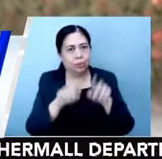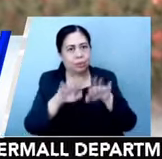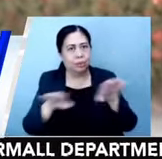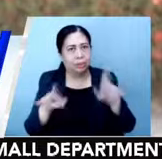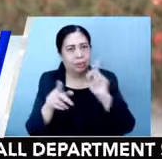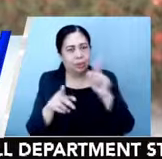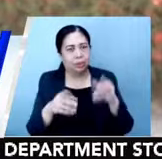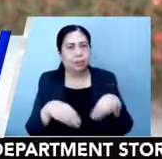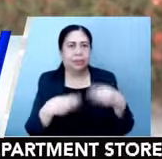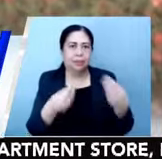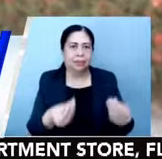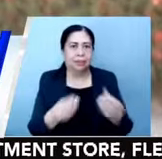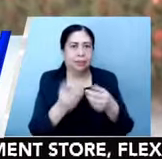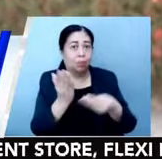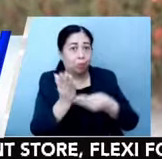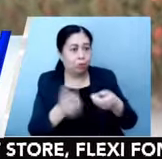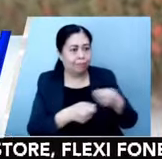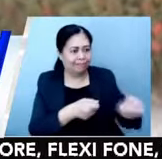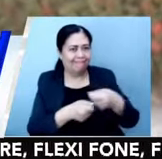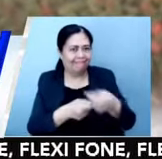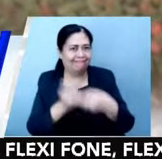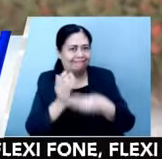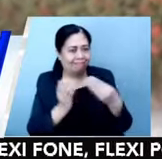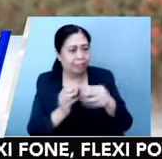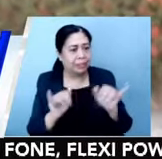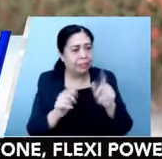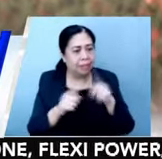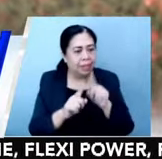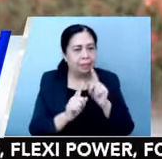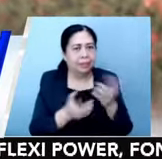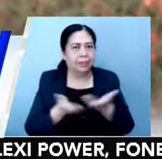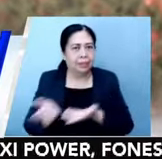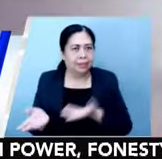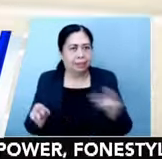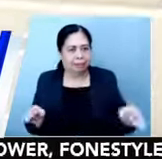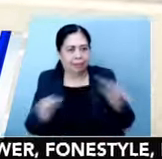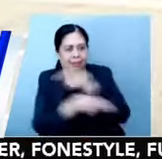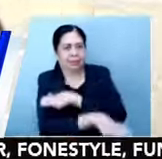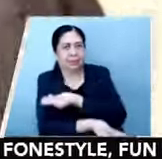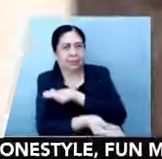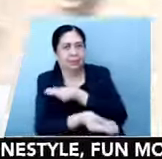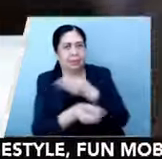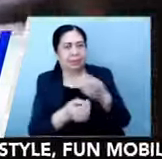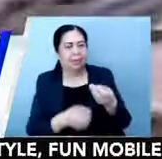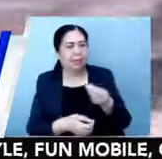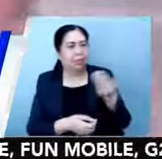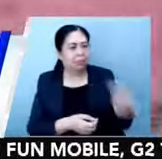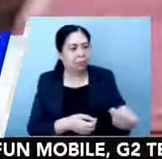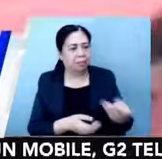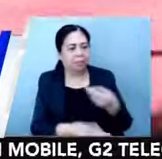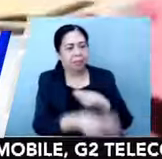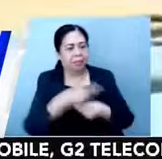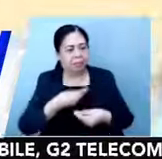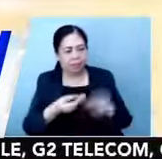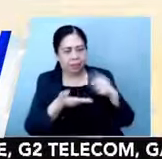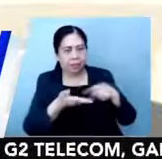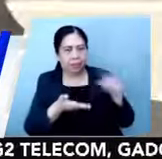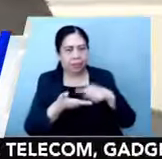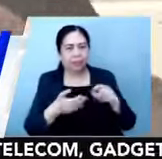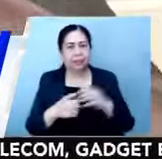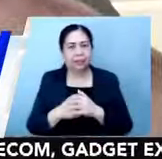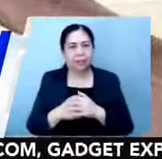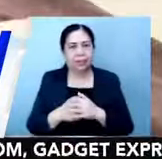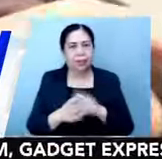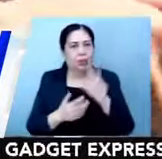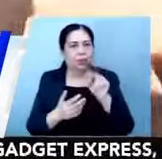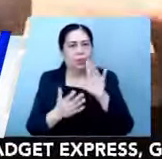mga module. At the same time, nagsasubmit din yung mga bata ng kanilang mga activities. Walang choice si Mas Ruhr na nagbebenta ng mga damit